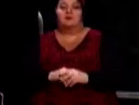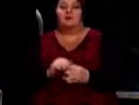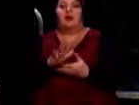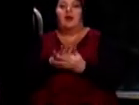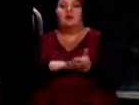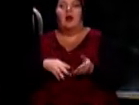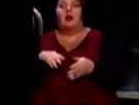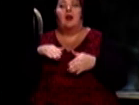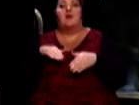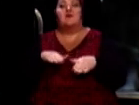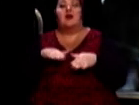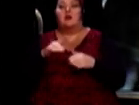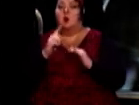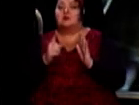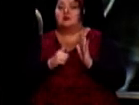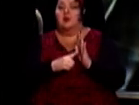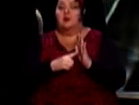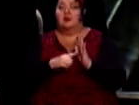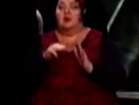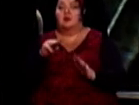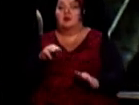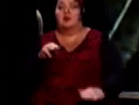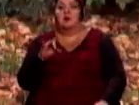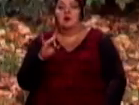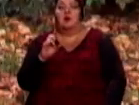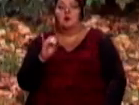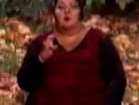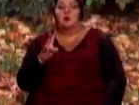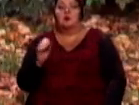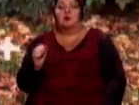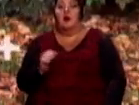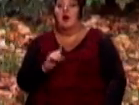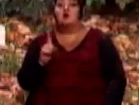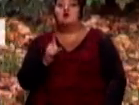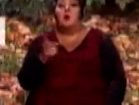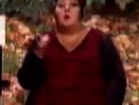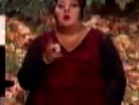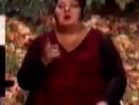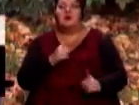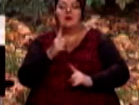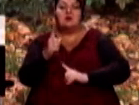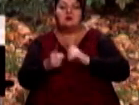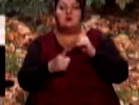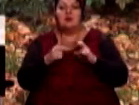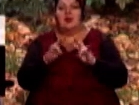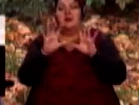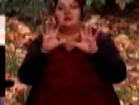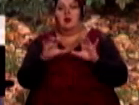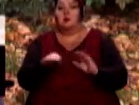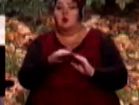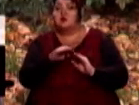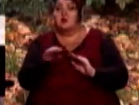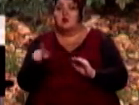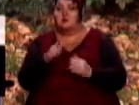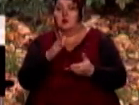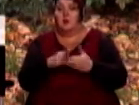від журналіста інтернет-видання «Трибуна» Ярослава Журавля. Що потрібно змінити, можливо, на законодавчому рівні, щоб